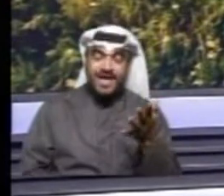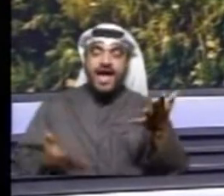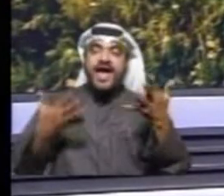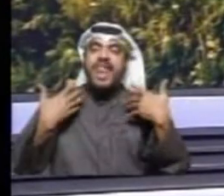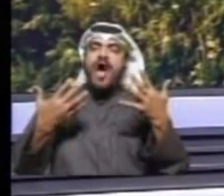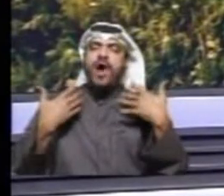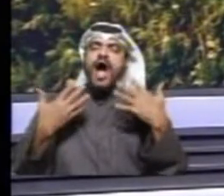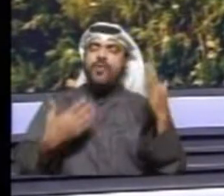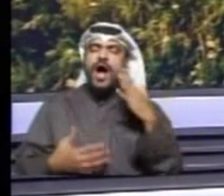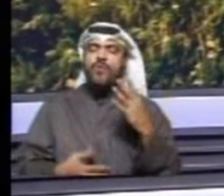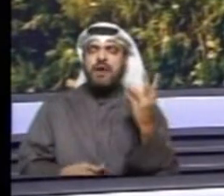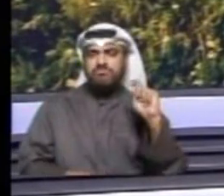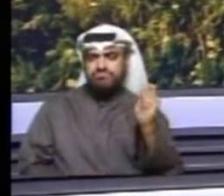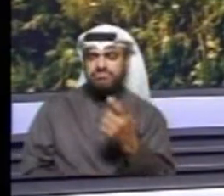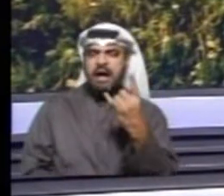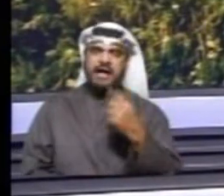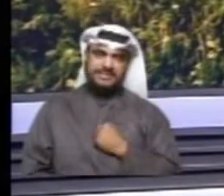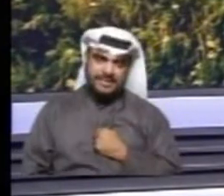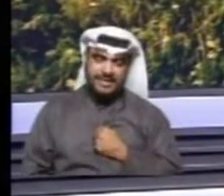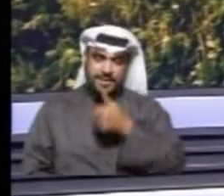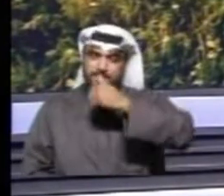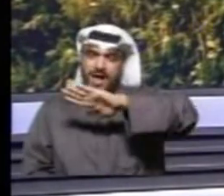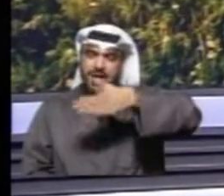10 إلى 30 كيلومتر في الساعة، وأيضا البحر خفيف إلى معتدل من